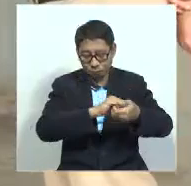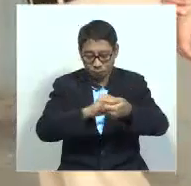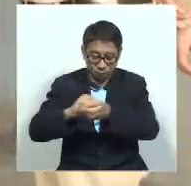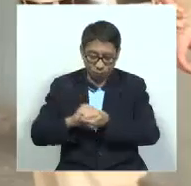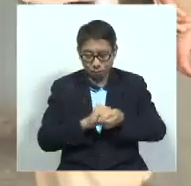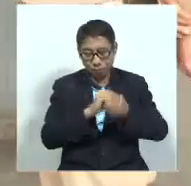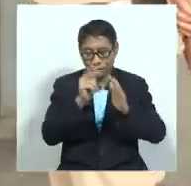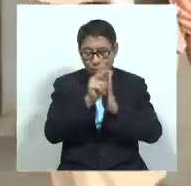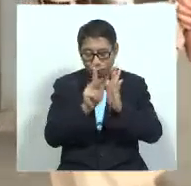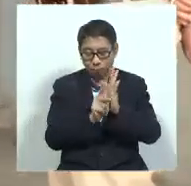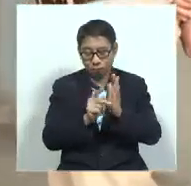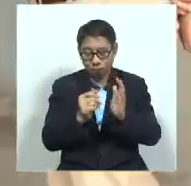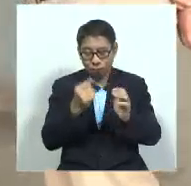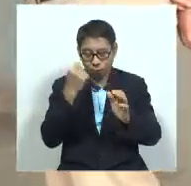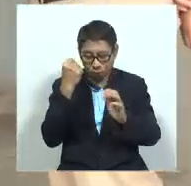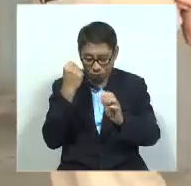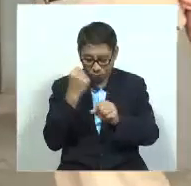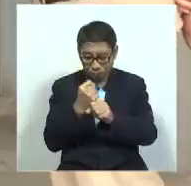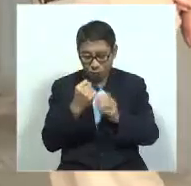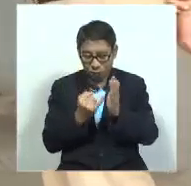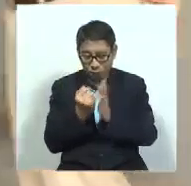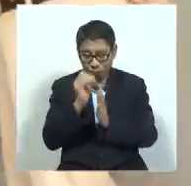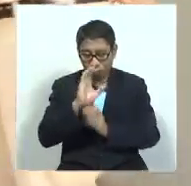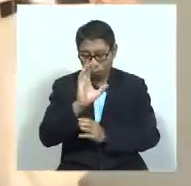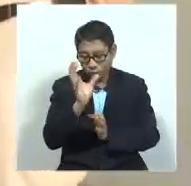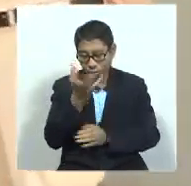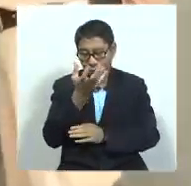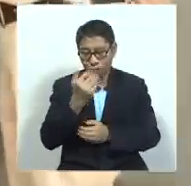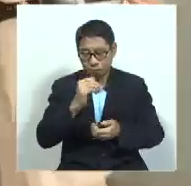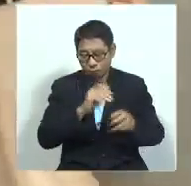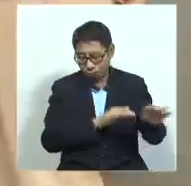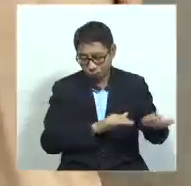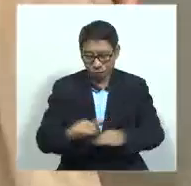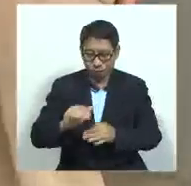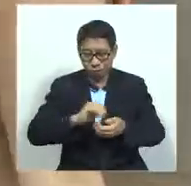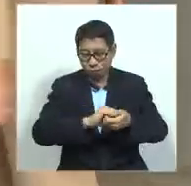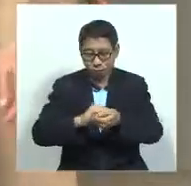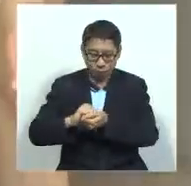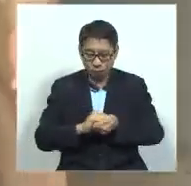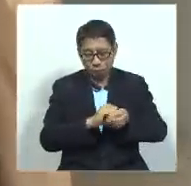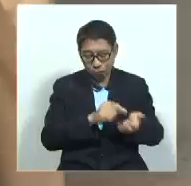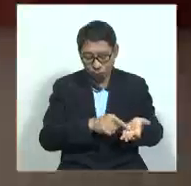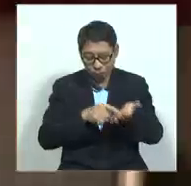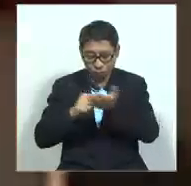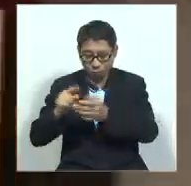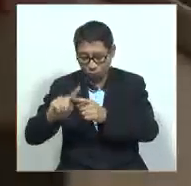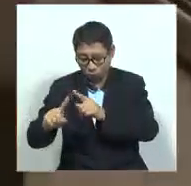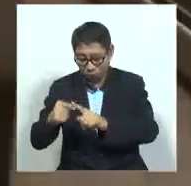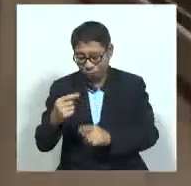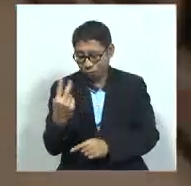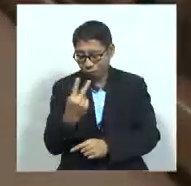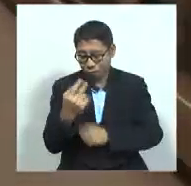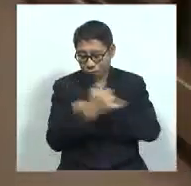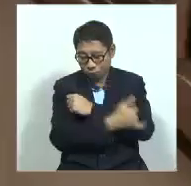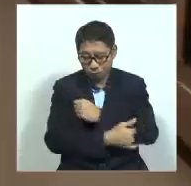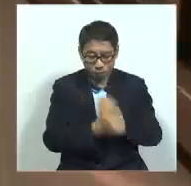างกฎหมายและความถูกต้องต่อสังคมโลกพร้อมให้ความร่วมมือด้านกฎหมายและเสนอแนะให้เพื่อนที่ดีทั้งสองประเ